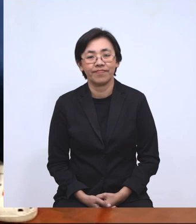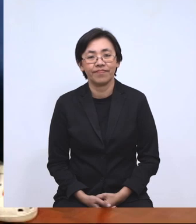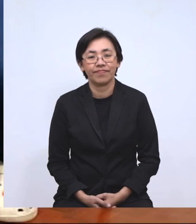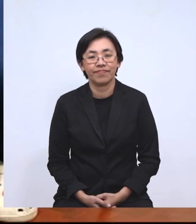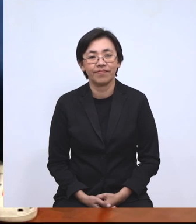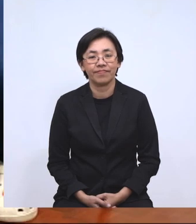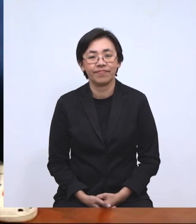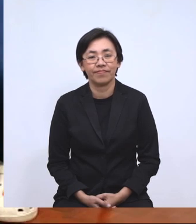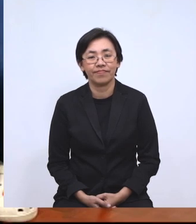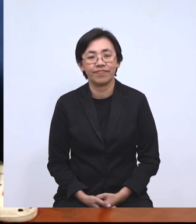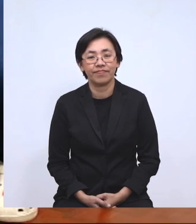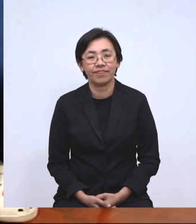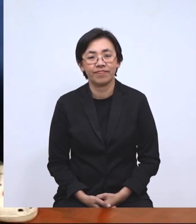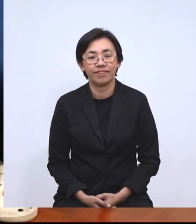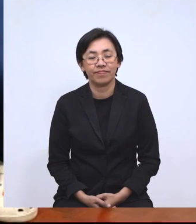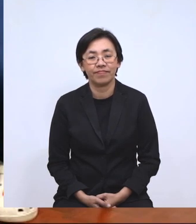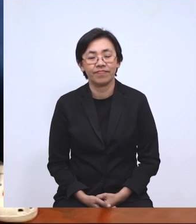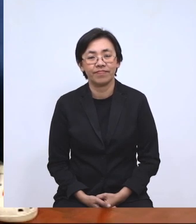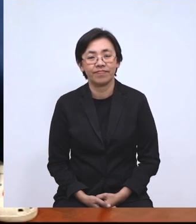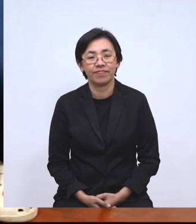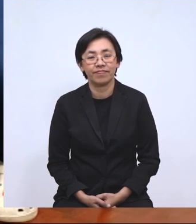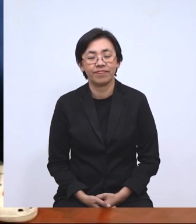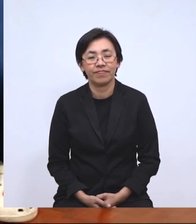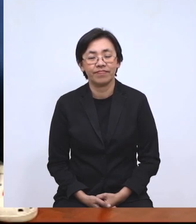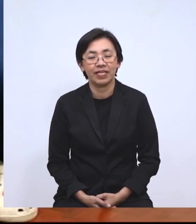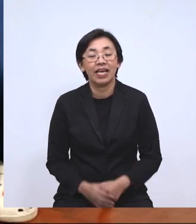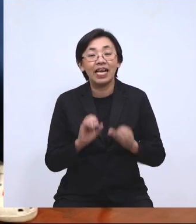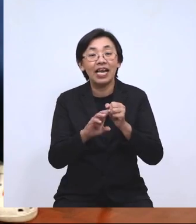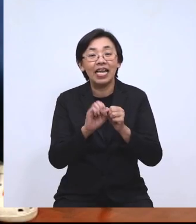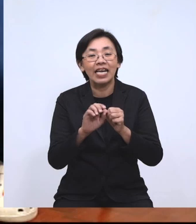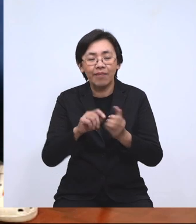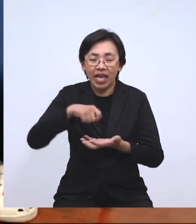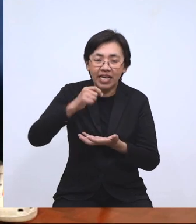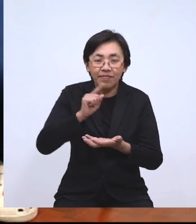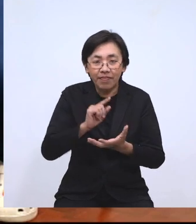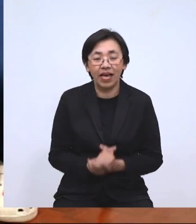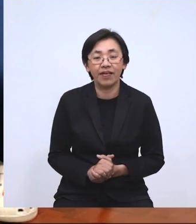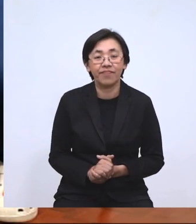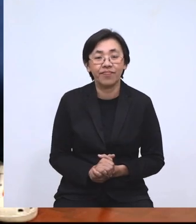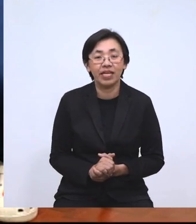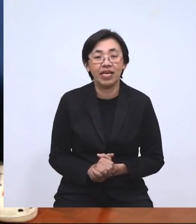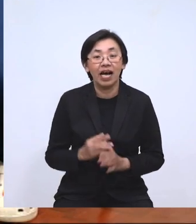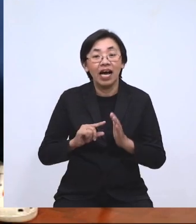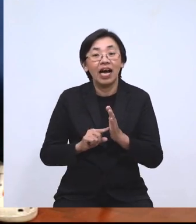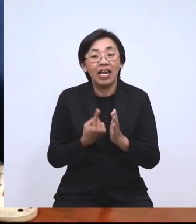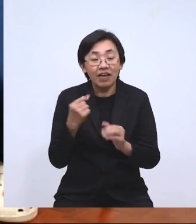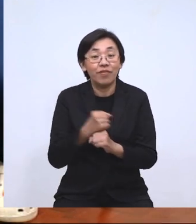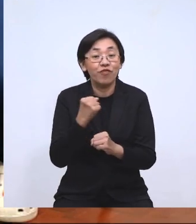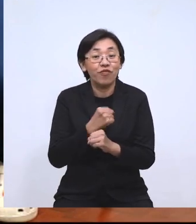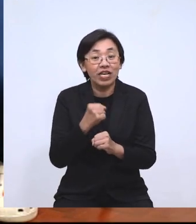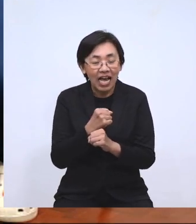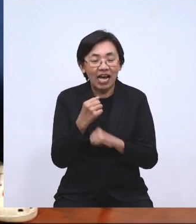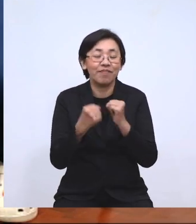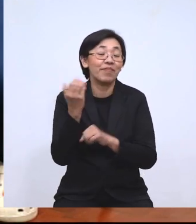อสเพื่อลดภาระเด็กในการที่เด็กจะกินข้าวเองก็คือเด็กไม่ต้องจับจาน อันนี้คือเป็นการเริ่มต้นที่เรา